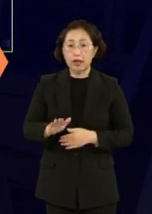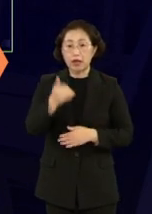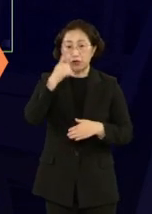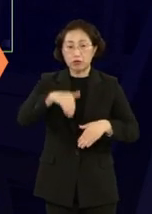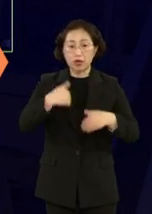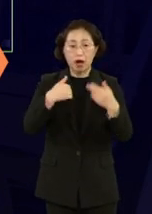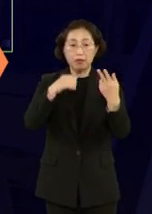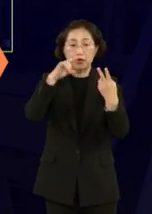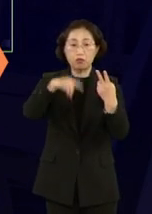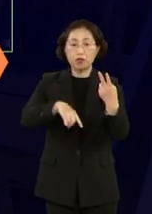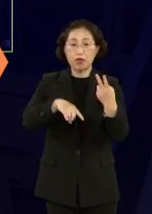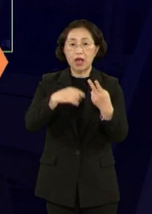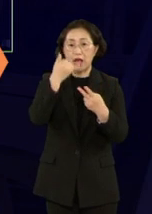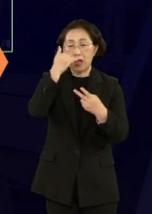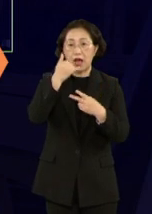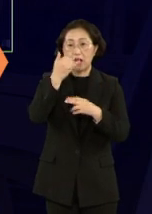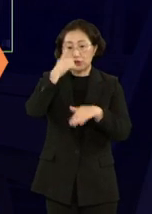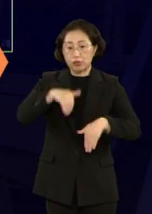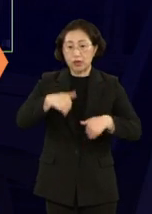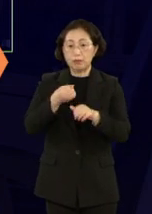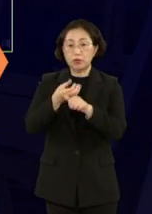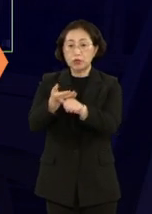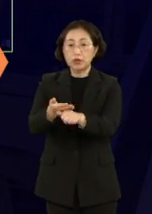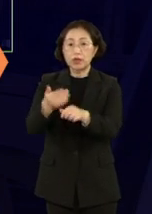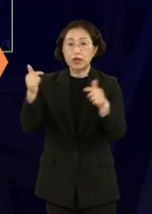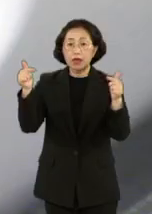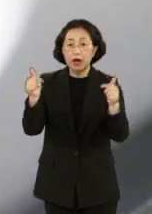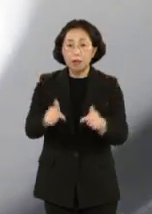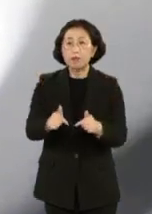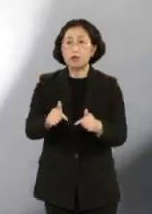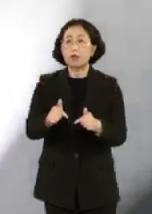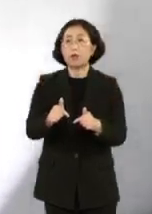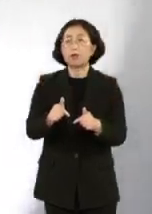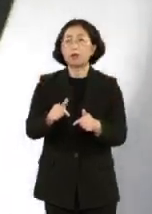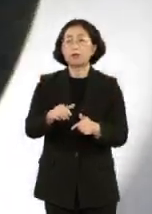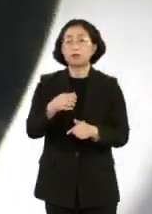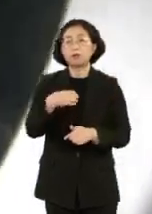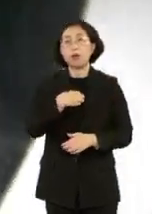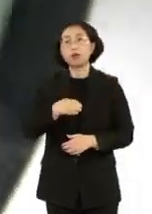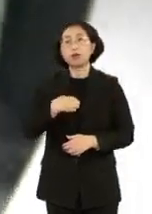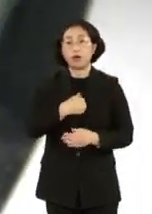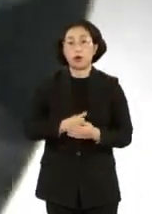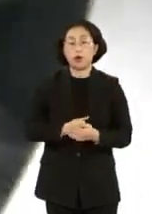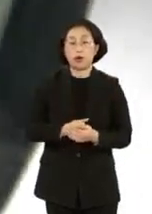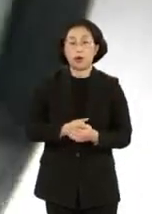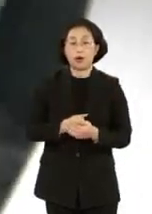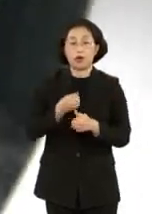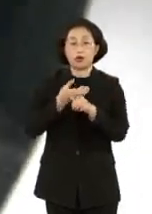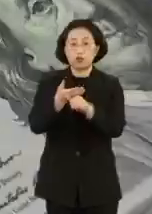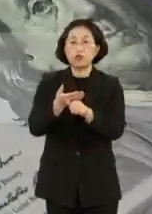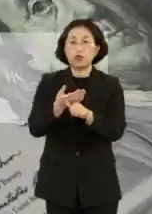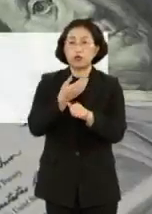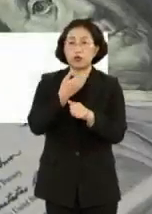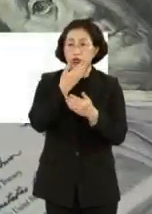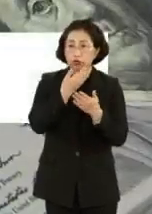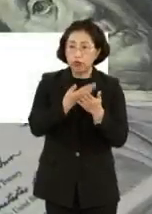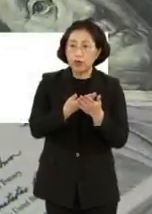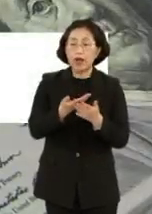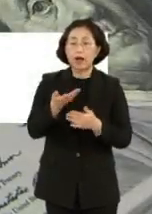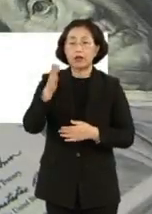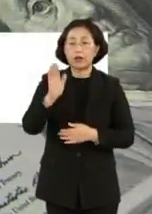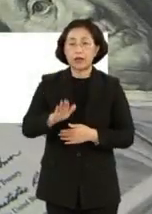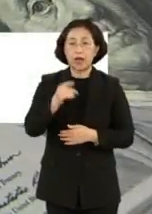충남 수출이 감소한 건 심상치 않은 대목입니다. 대중 수출 비중이 높은 상황에서 미중 무역 갈등, 중국의